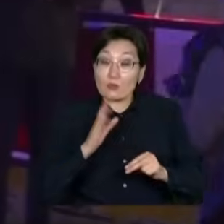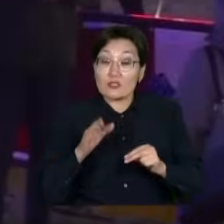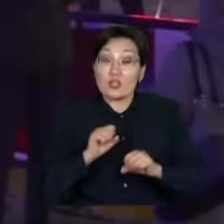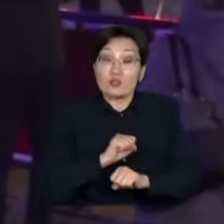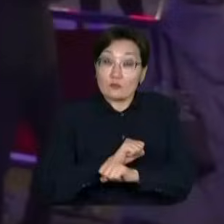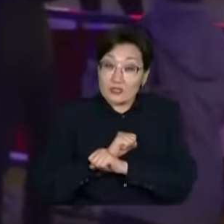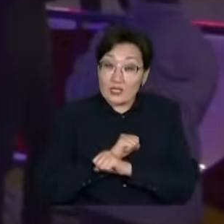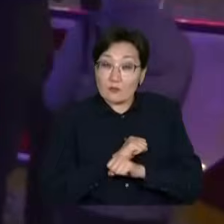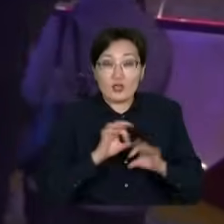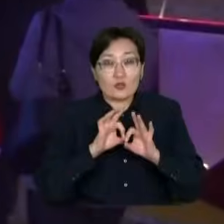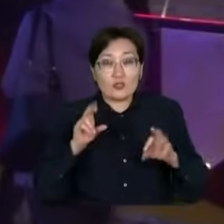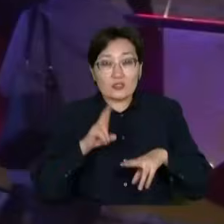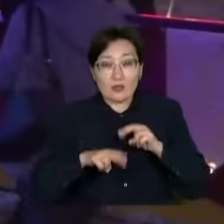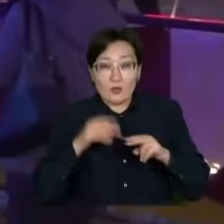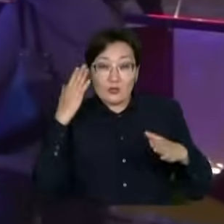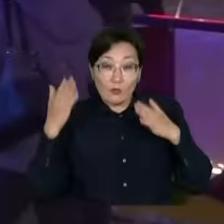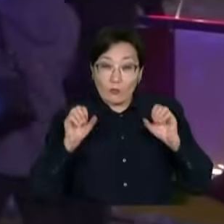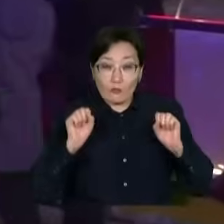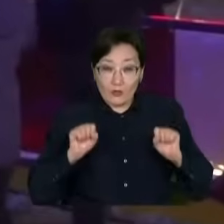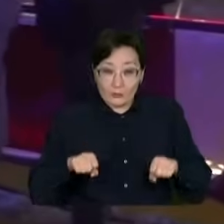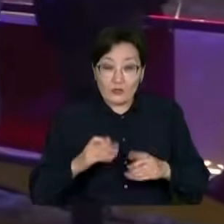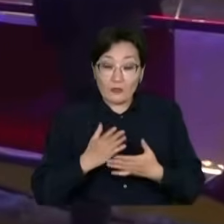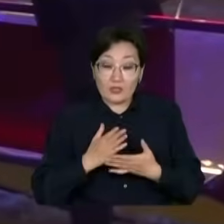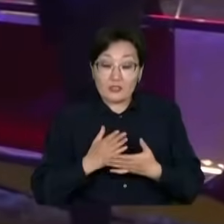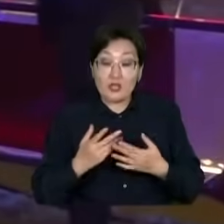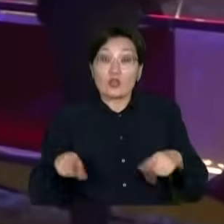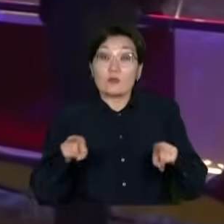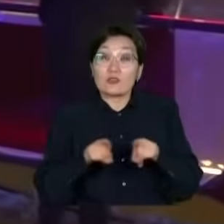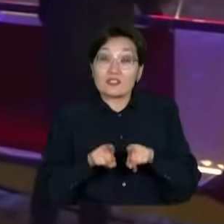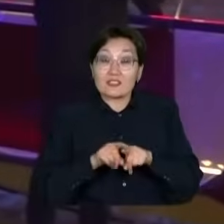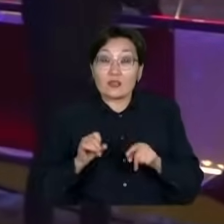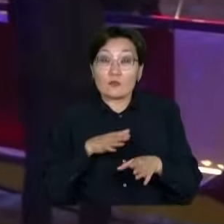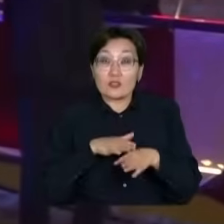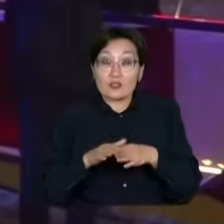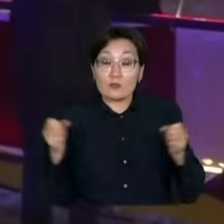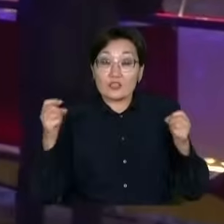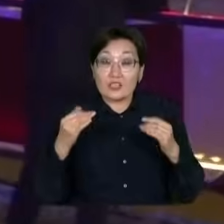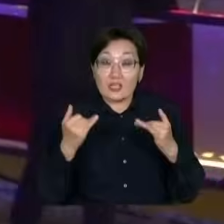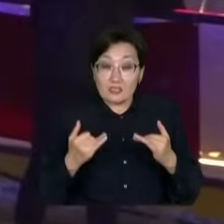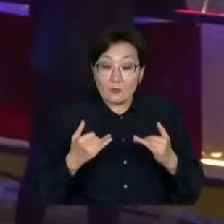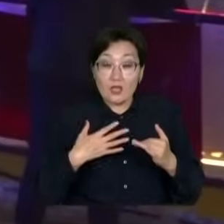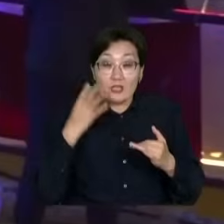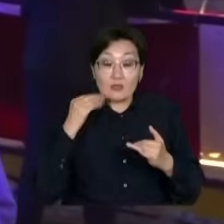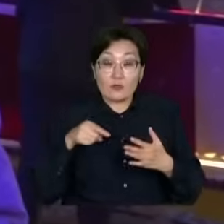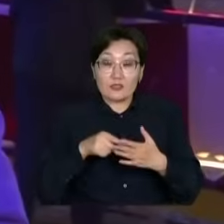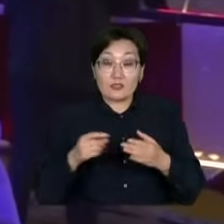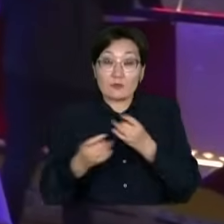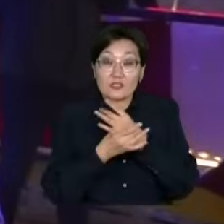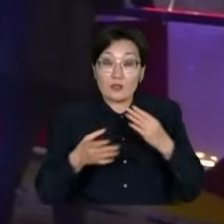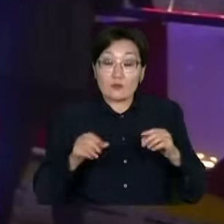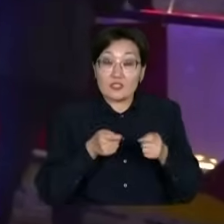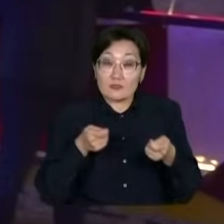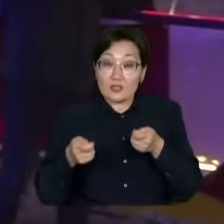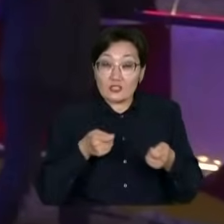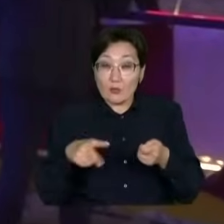Демалып, керемет көңіл көтеруге мүмкіндік бар. Осындай және де толығырақ білу үшін қазір біз Алматы қаласы мәдениет басқармасының